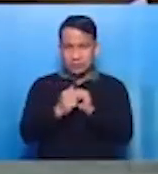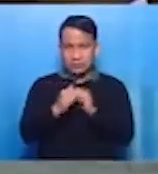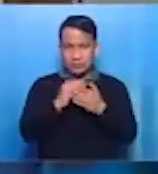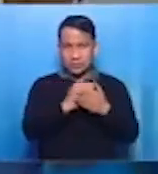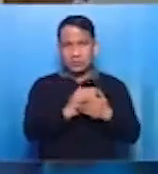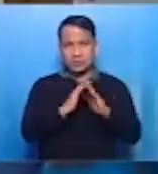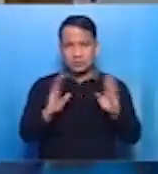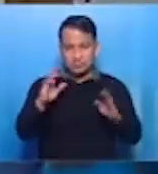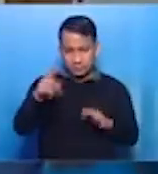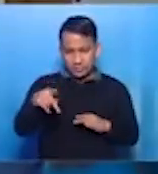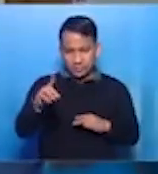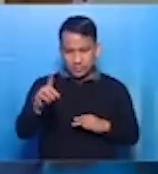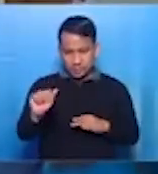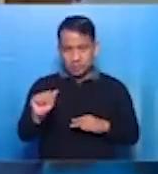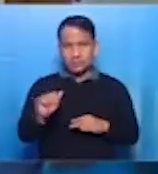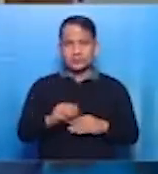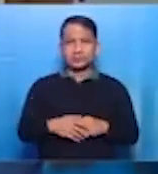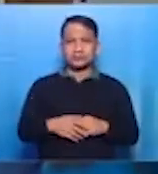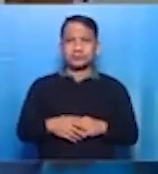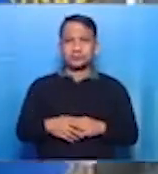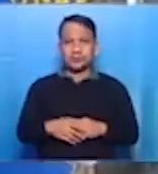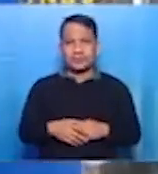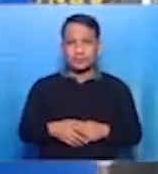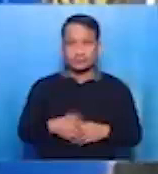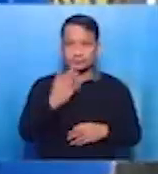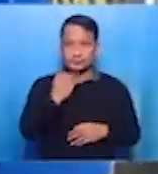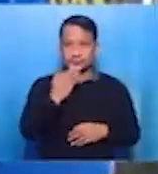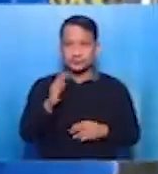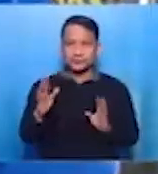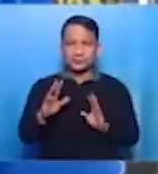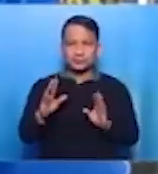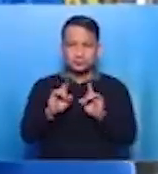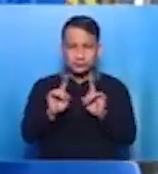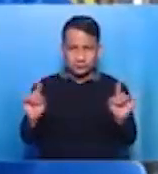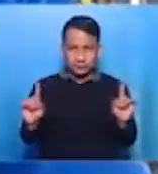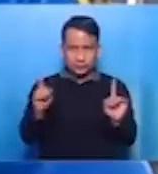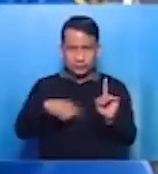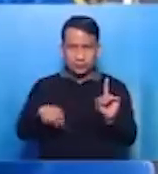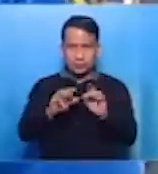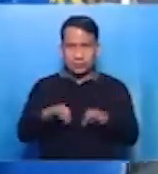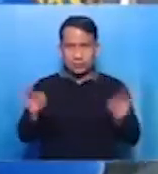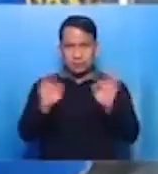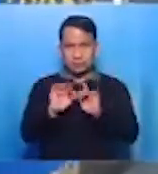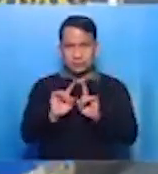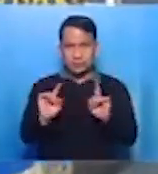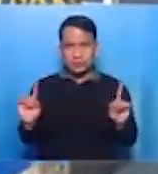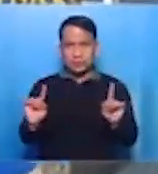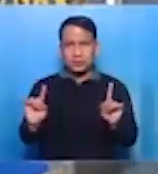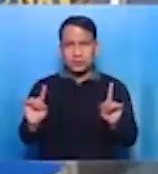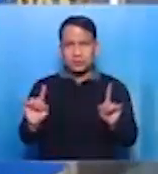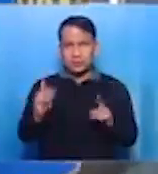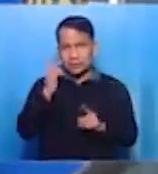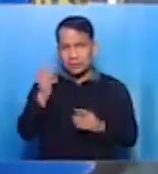pag-iwas muna sa public display of affection. Meron pa rin silang social distancing. At saka